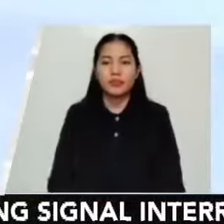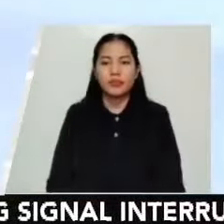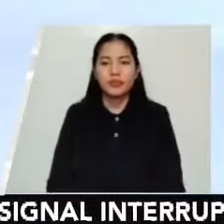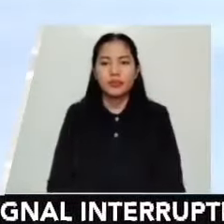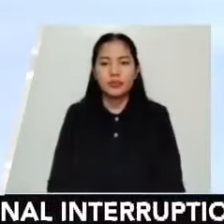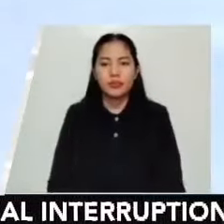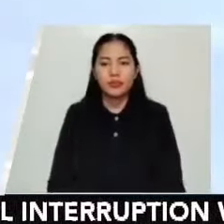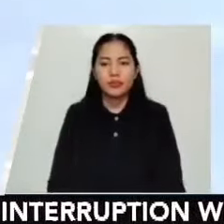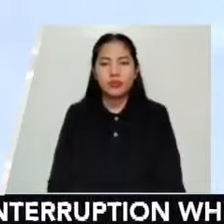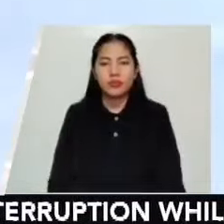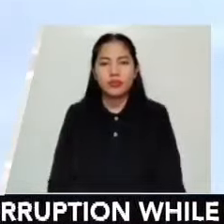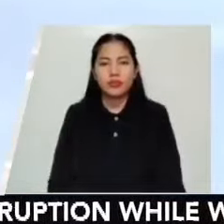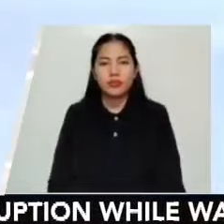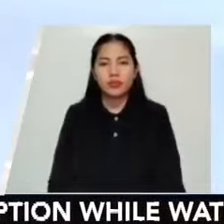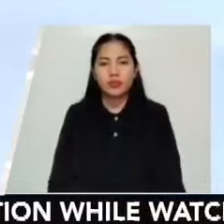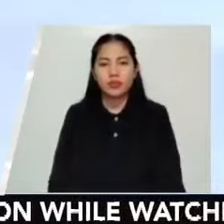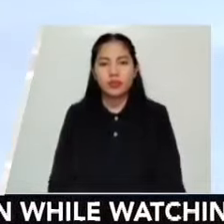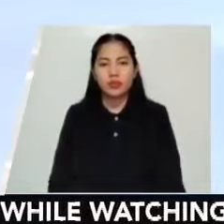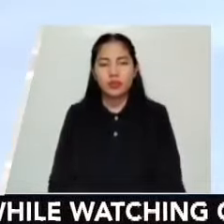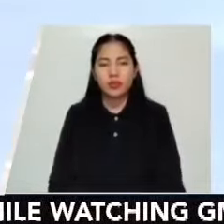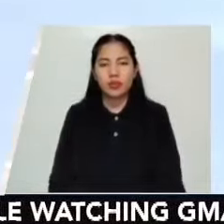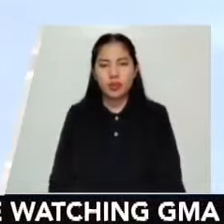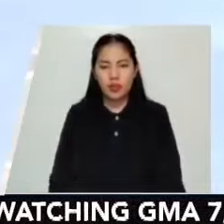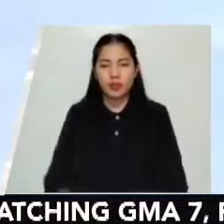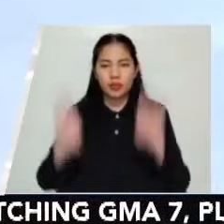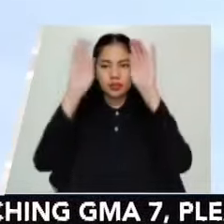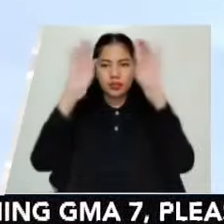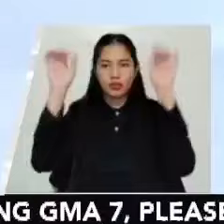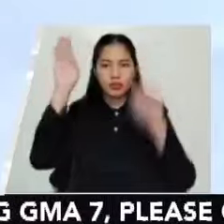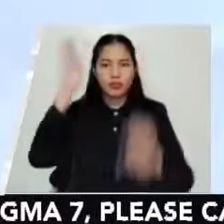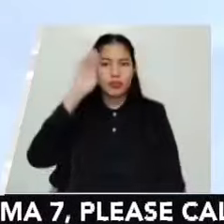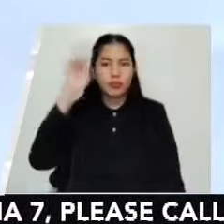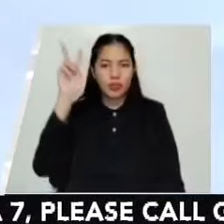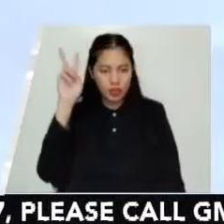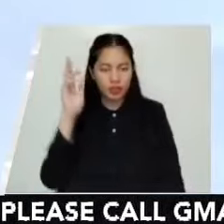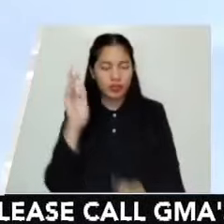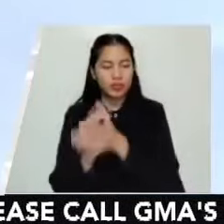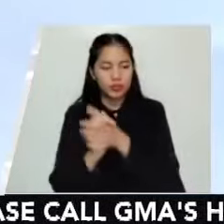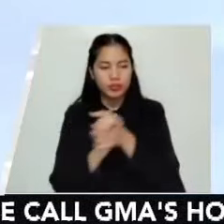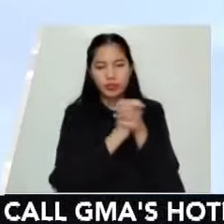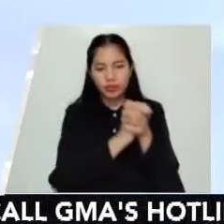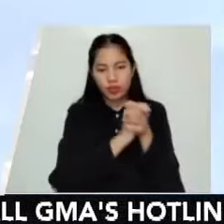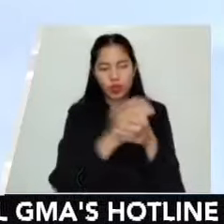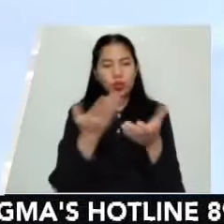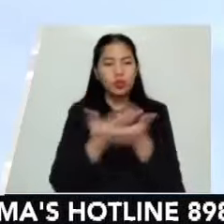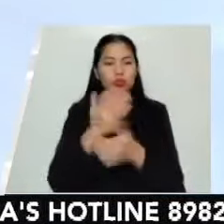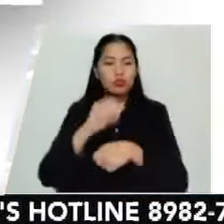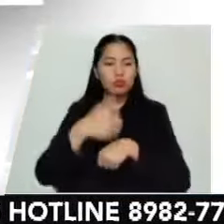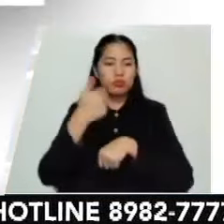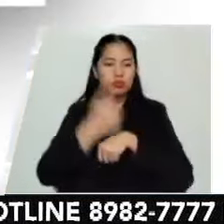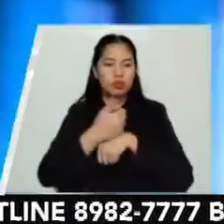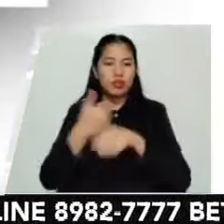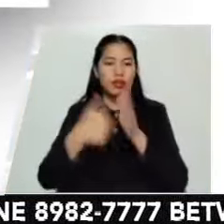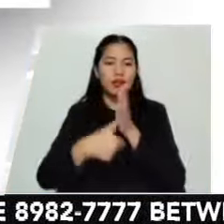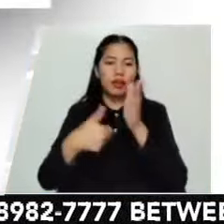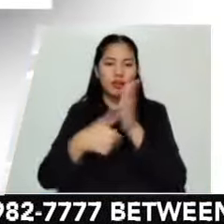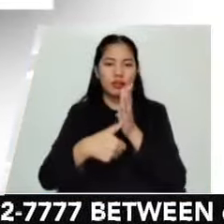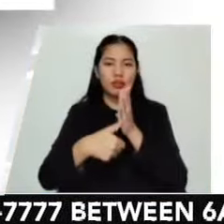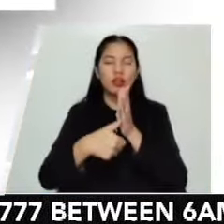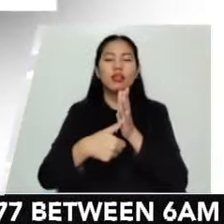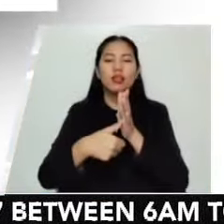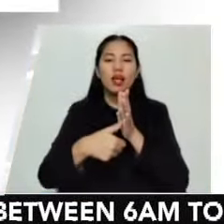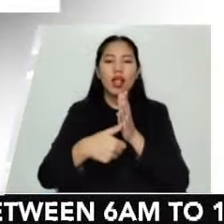Binati ni Pangulong Bongbong Marcos ang kapapanalo lang na President-elect ng Taiwan na si Lai Ching-te. Sabi ni Pangulong Marcos, umaasa siya